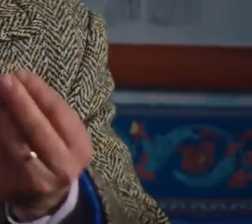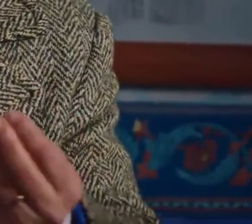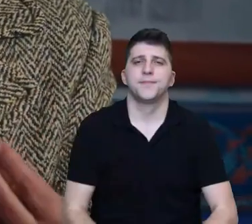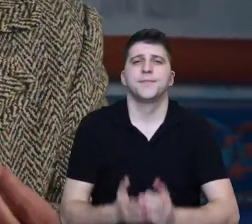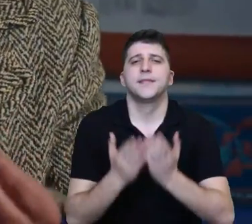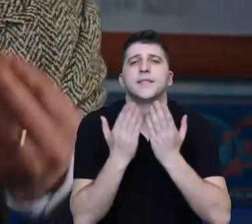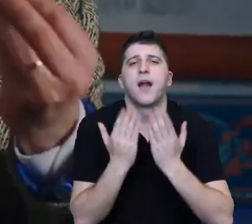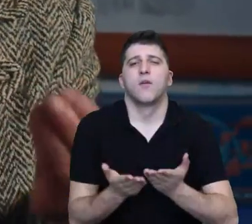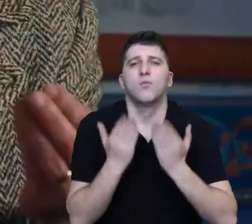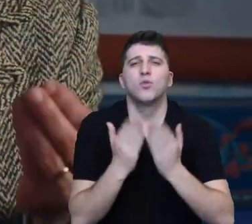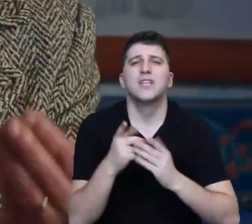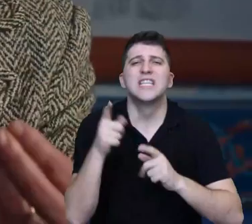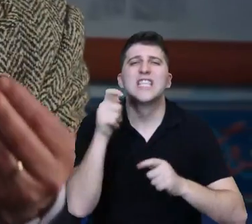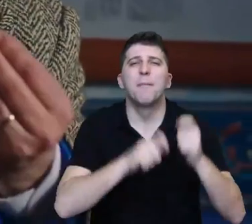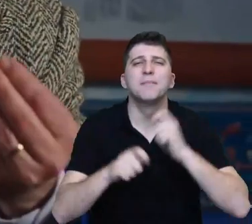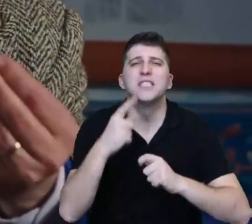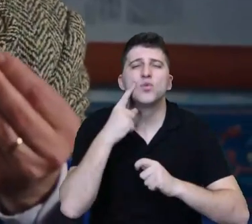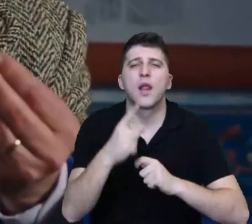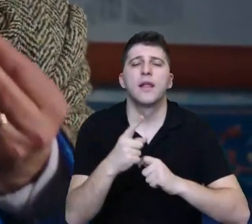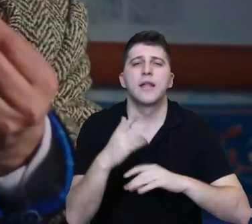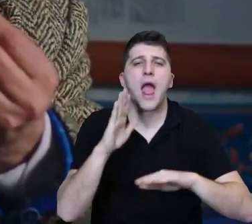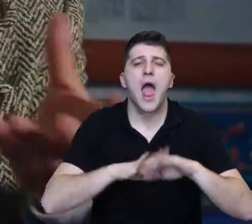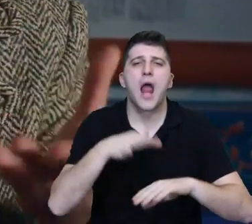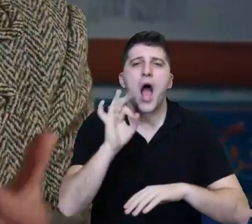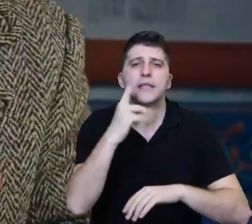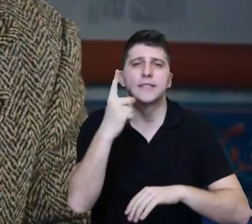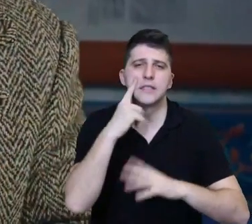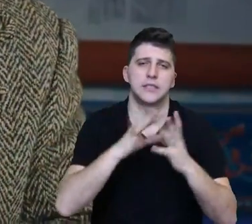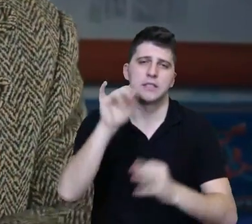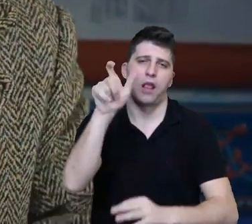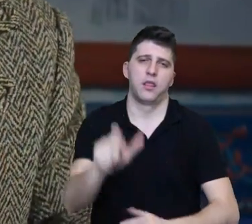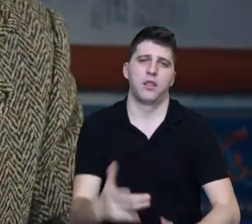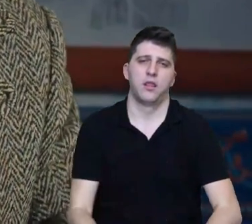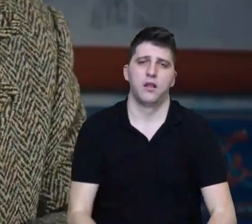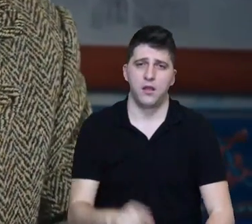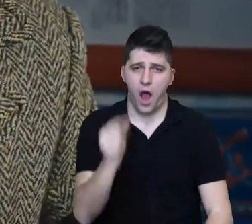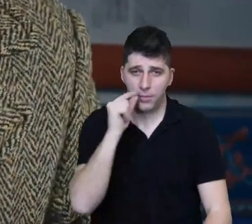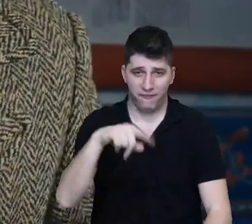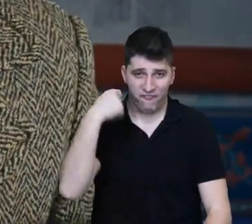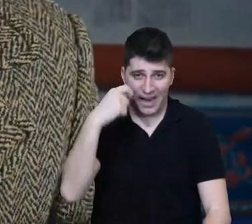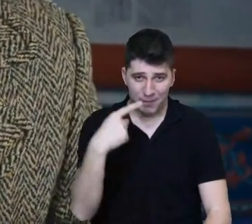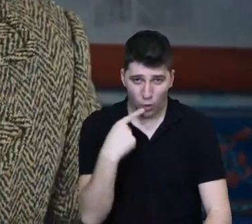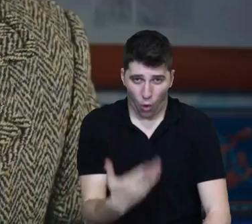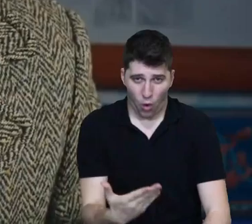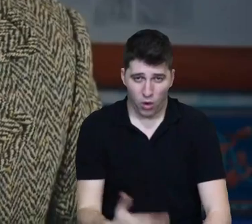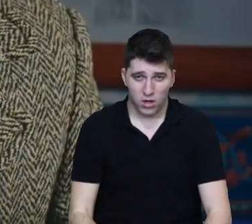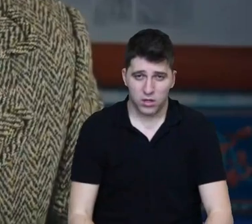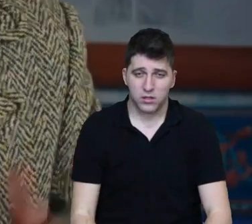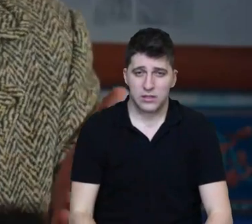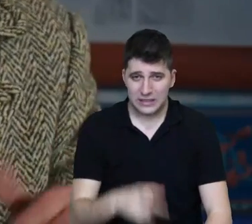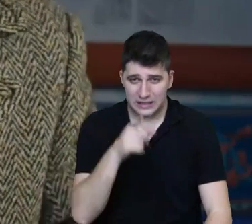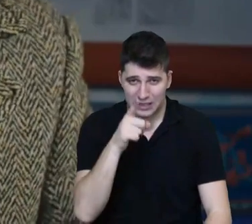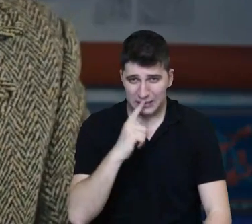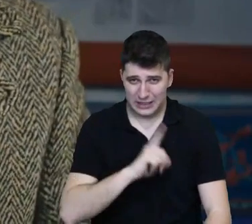Ya bu yapımcı dediğin eli altın tutan bir insan türü. Adamlar burada film çekeceğiz diyorlar. He?